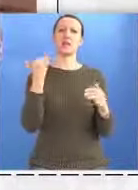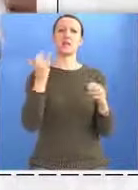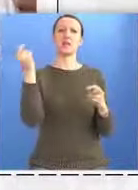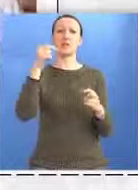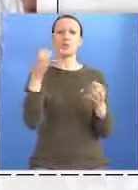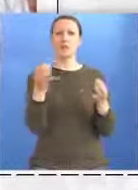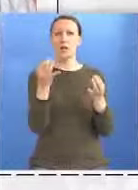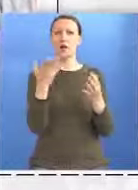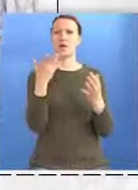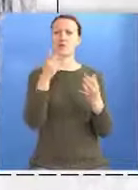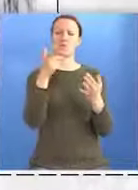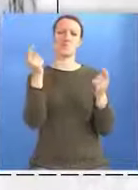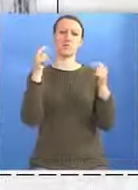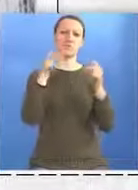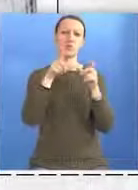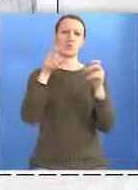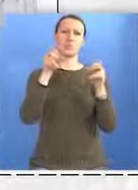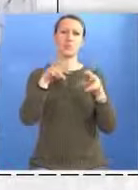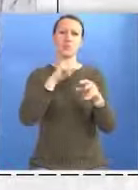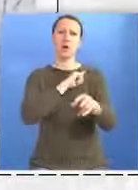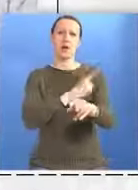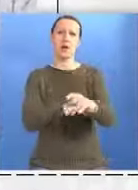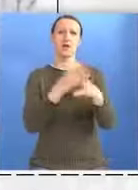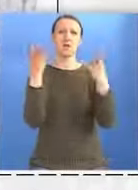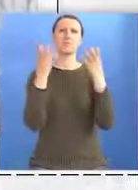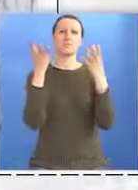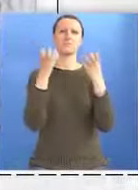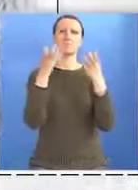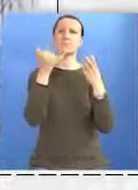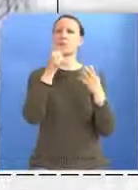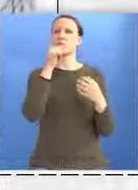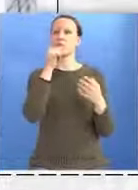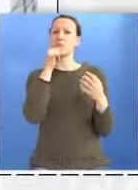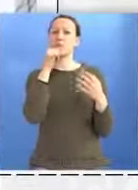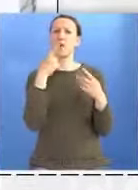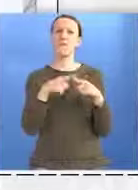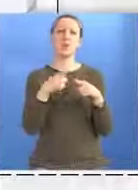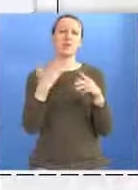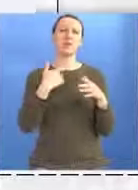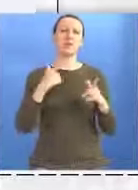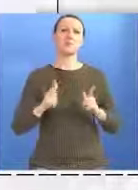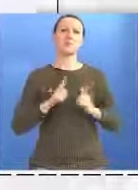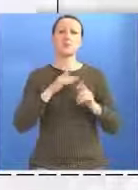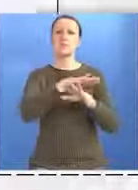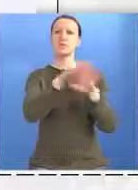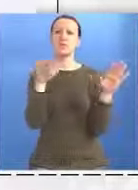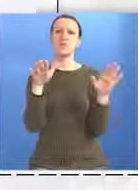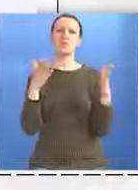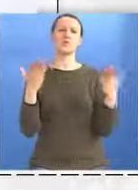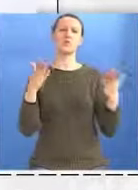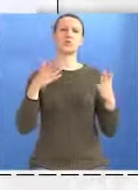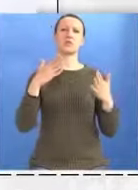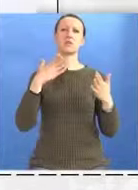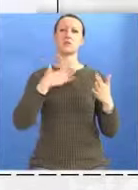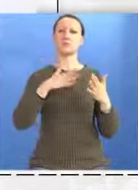Uvijek se dođem nekako napuniti u Pulu energetski i uvijek voda mi fali. Gdje god sam živjela, svugdje sam nastojala